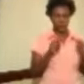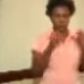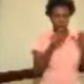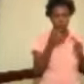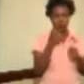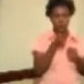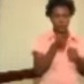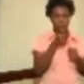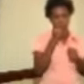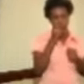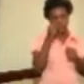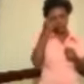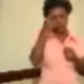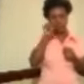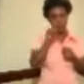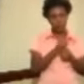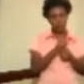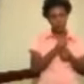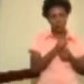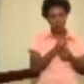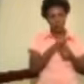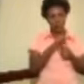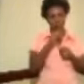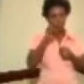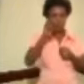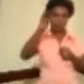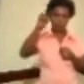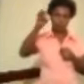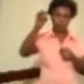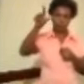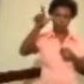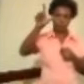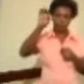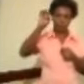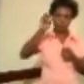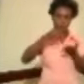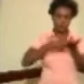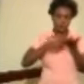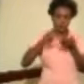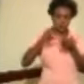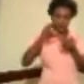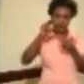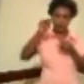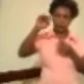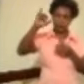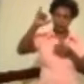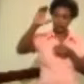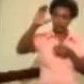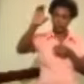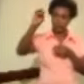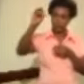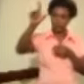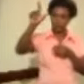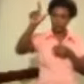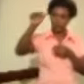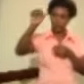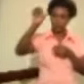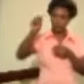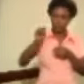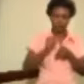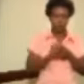déjà, par exemple, au Mall Saint-Nicolas, il y a deux possibilités. Il y a possibilité pour venir avec un système éolien qui